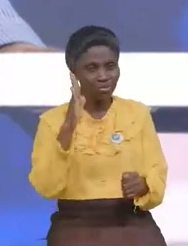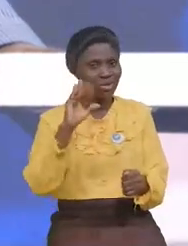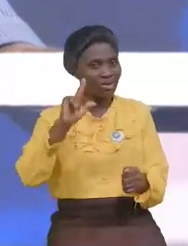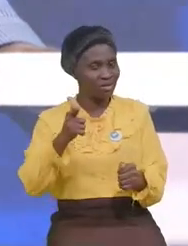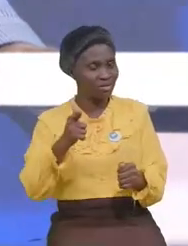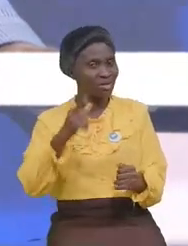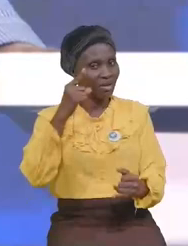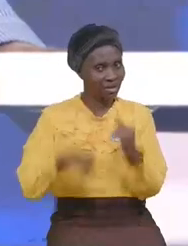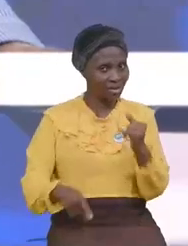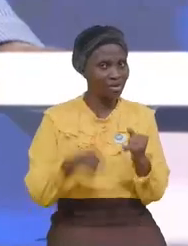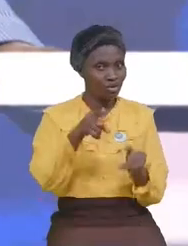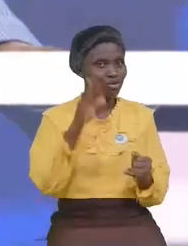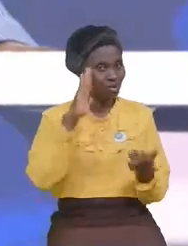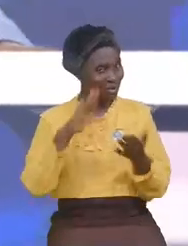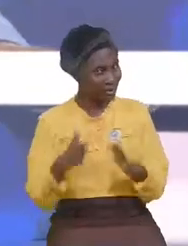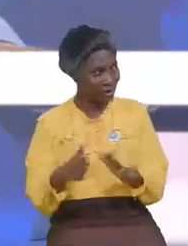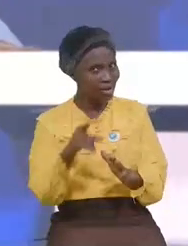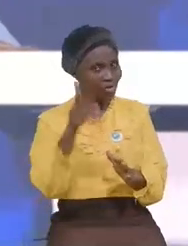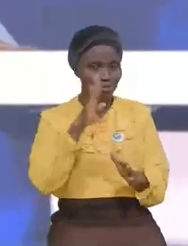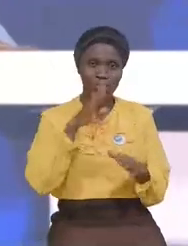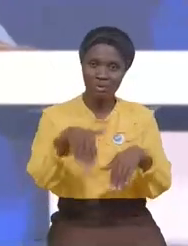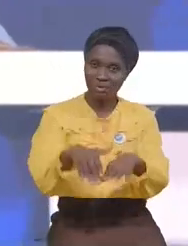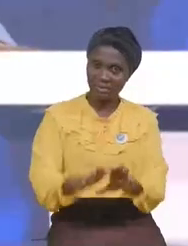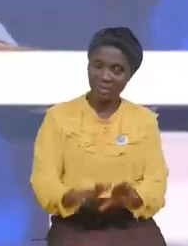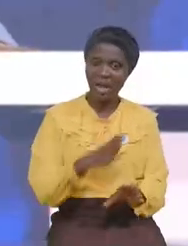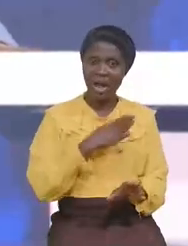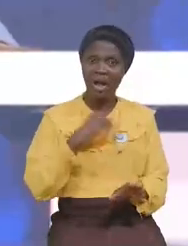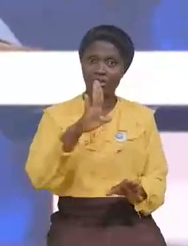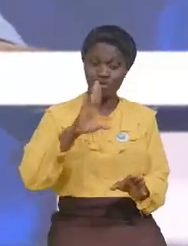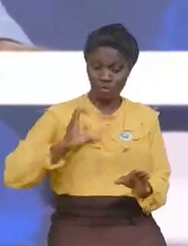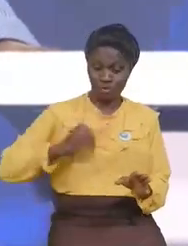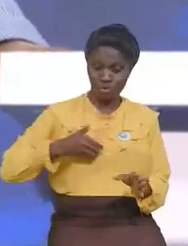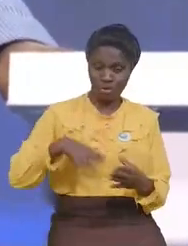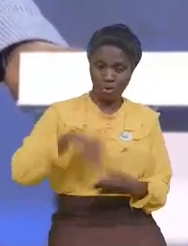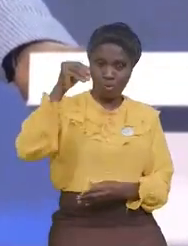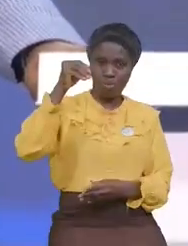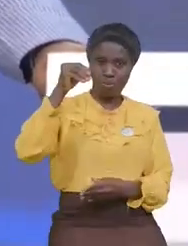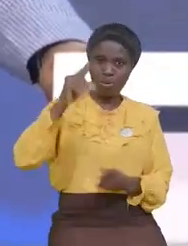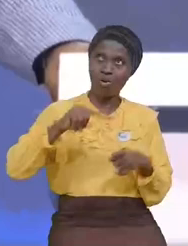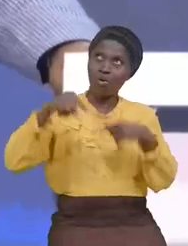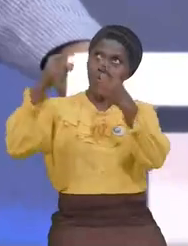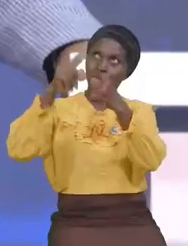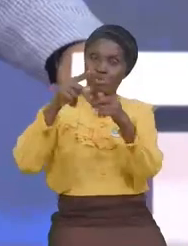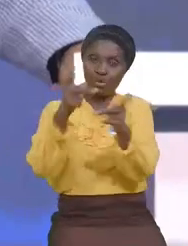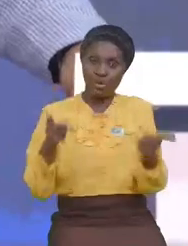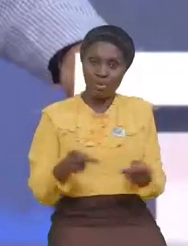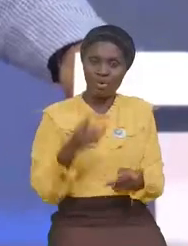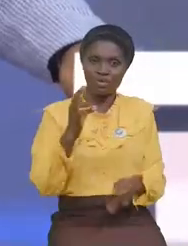Tu vas mourir, tu seras enseveli. Ton âme ira à